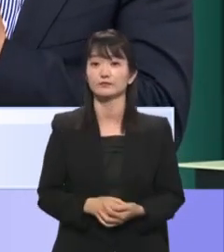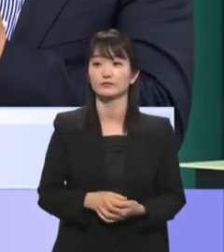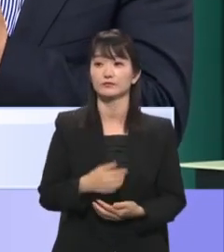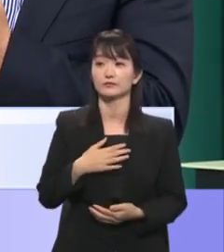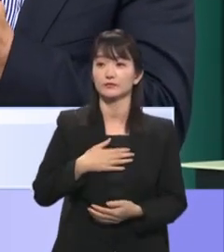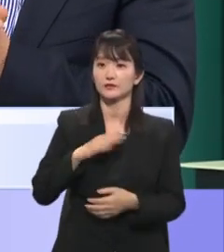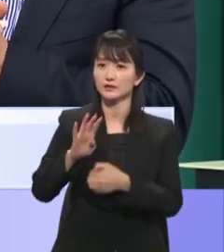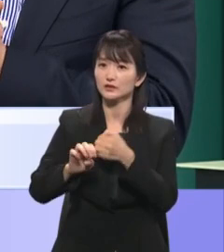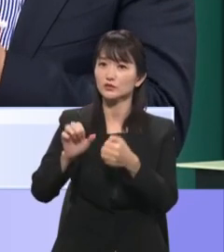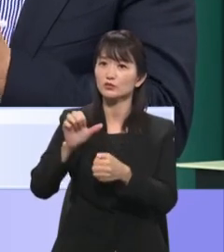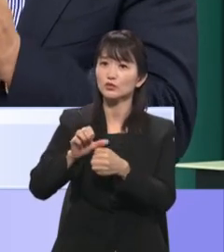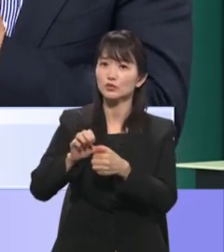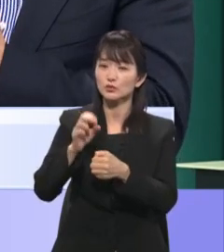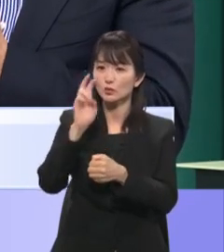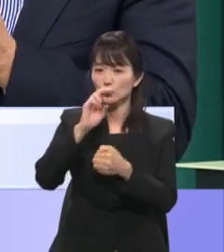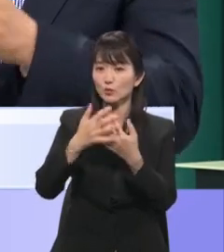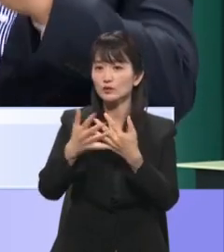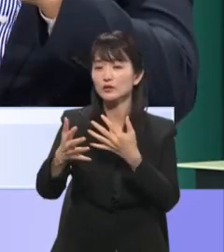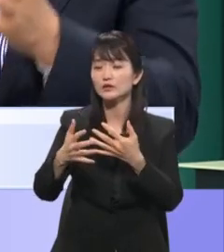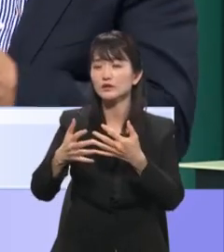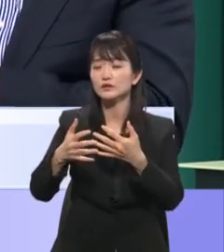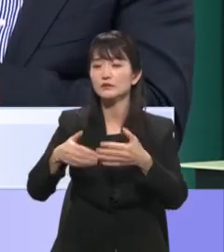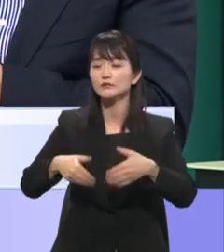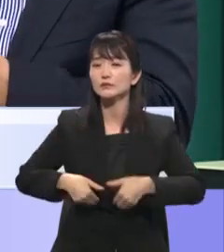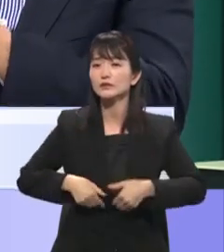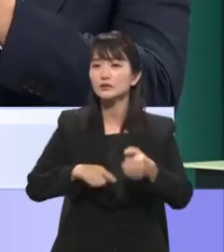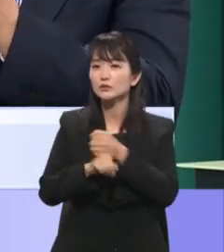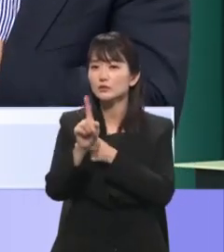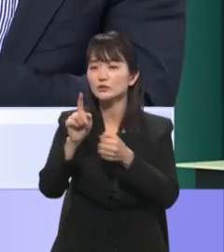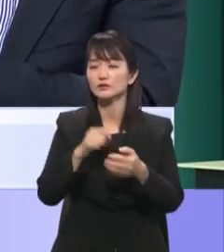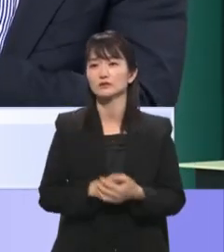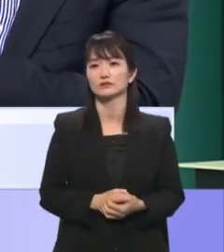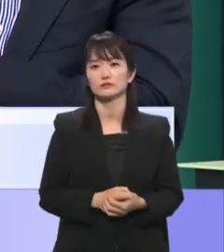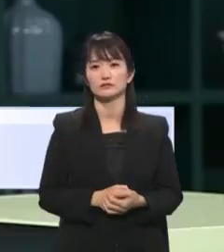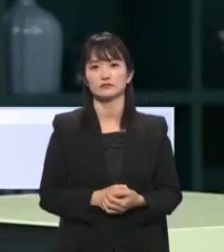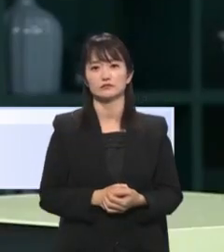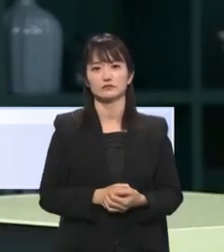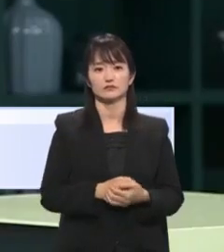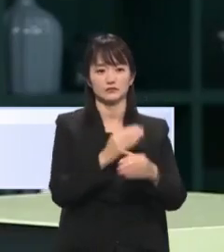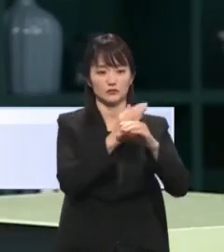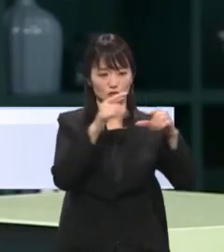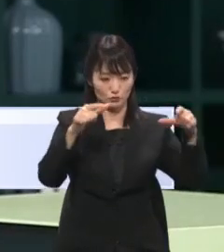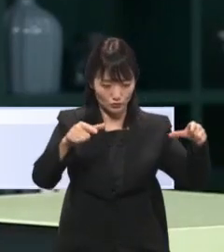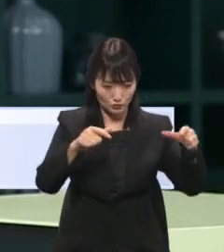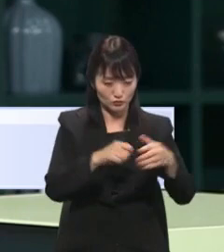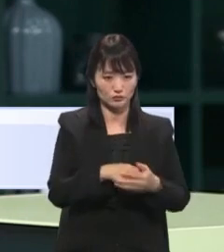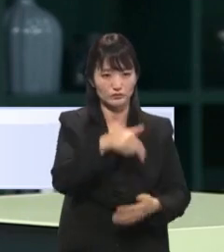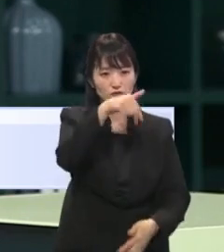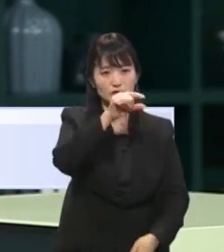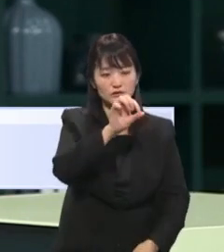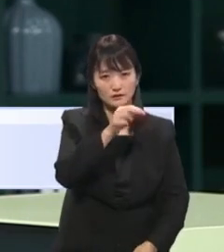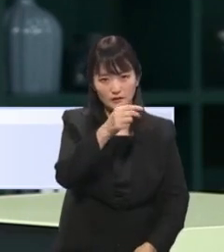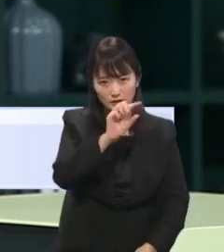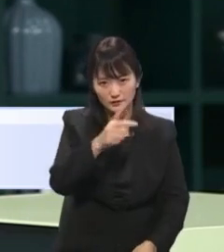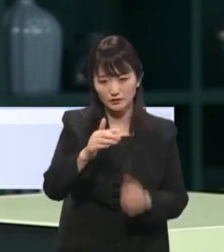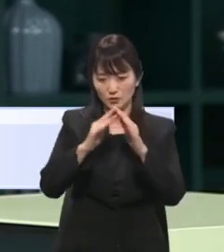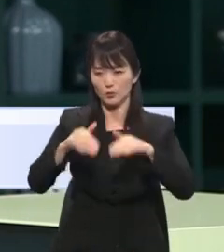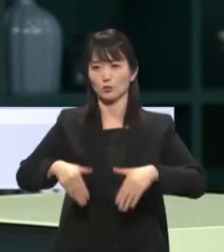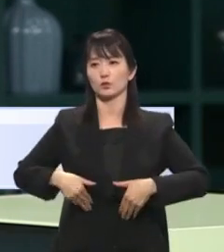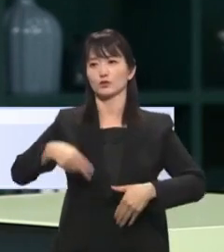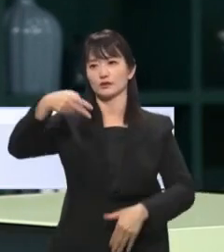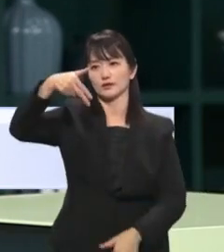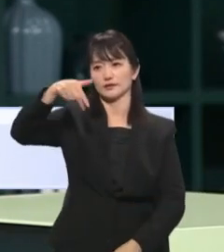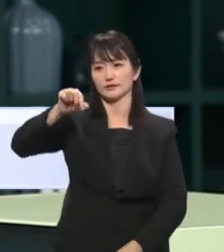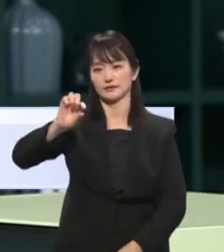왜 걸렸냐면 이제 처음에는 장단, 중국지방 장단, 호남지방 장단, 영남지방 장단 배우면서 장단 기초부터